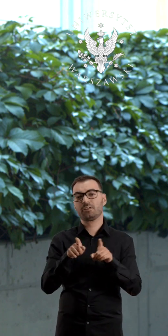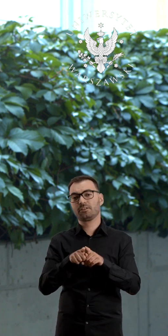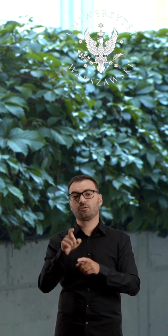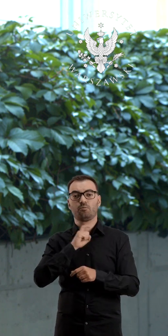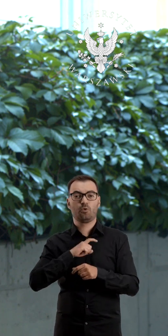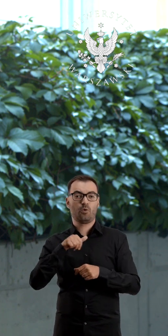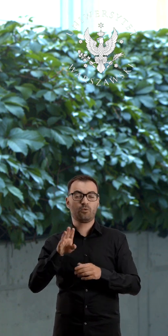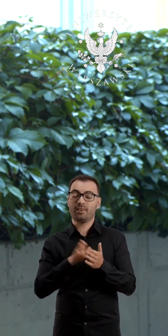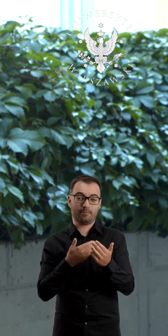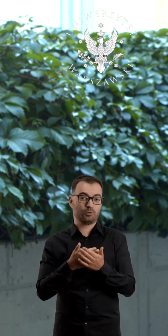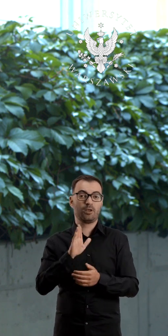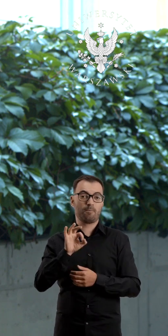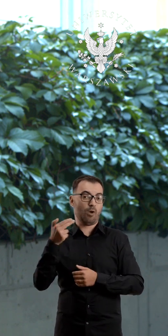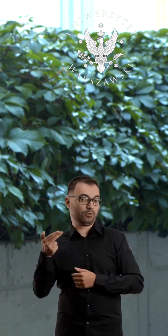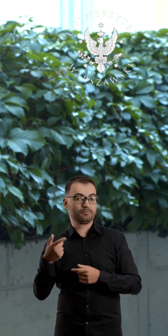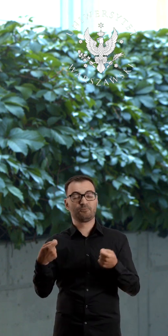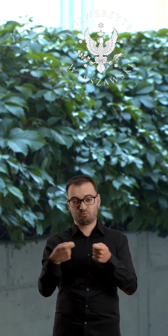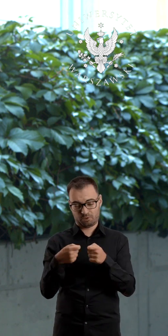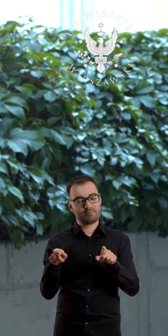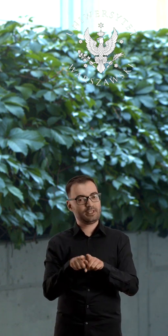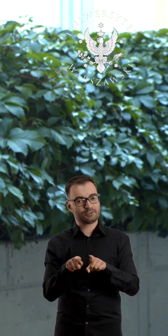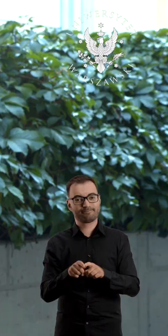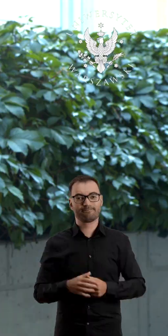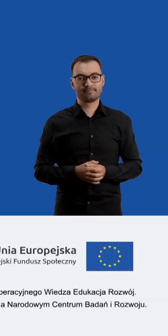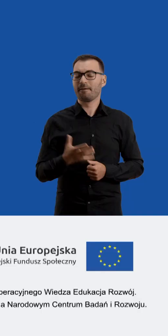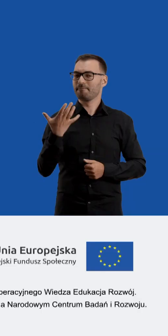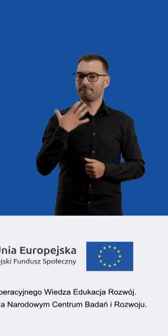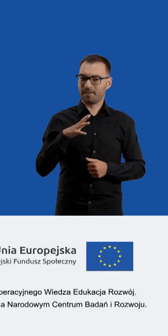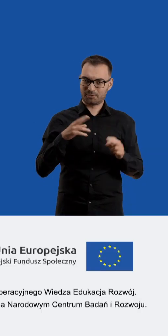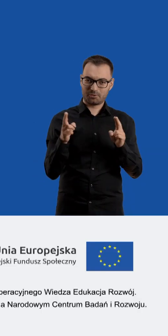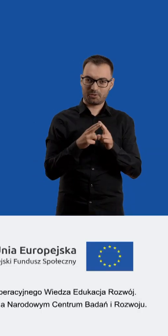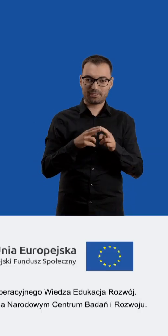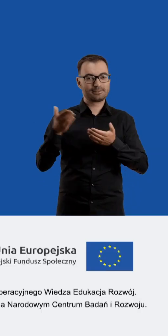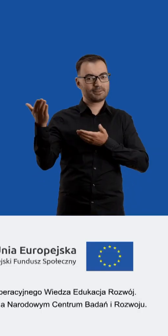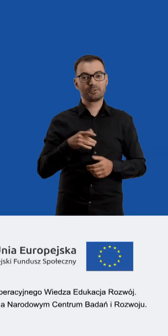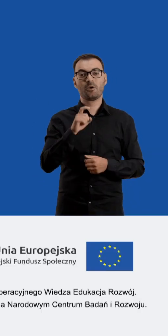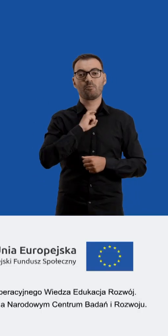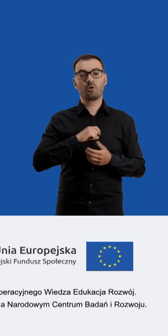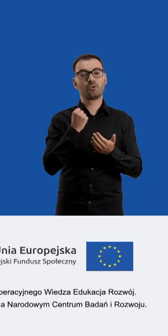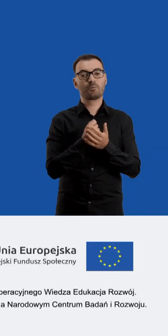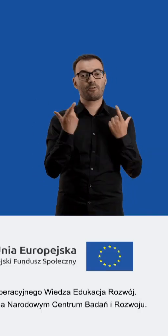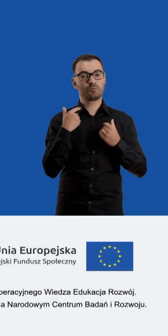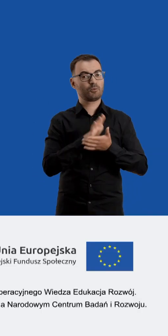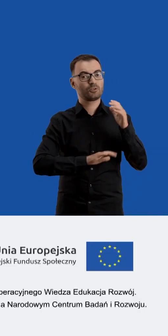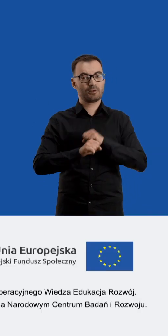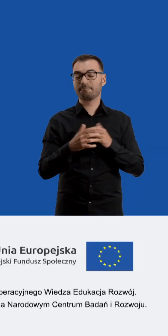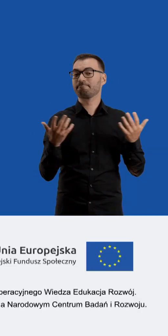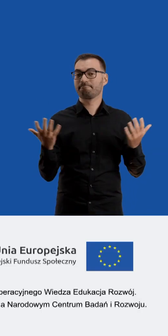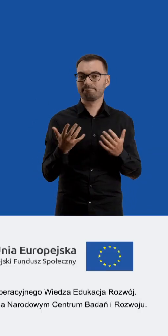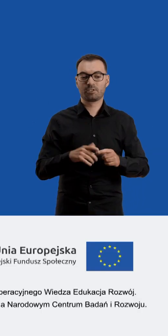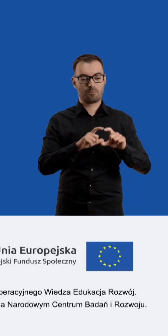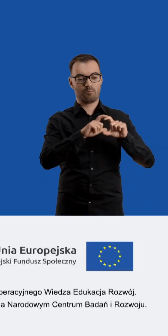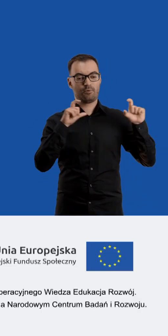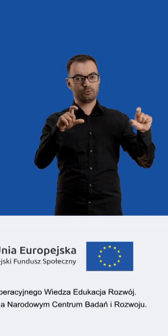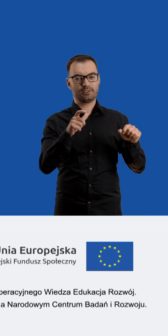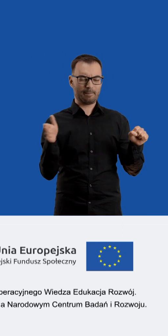jednostkami UW, na przykład z Biurem do Spraw Osób z Niepełnosprawnościami. Lektor. Zapraszamy do kontaktu. Biuro do Spraw Osób z